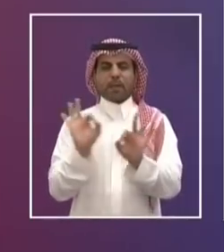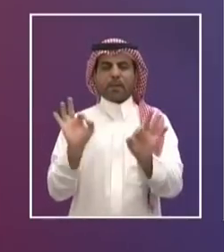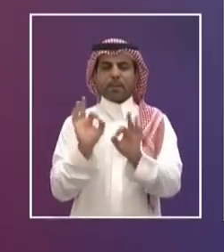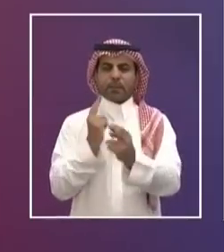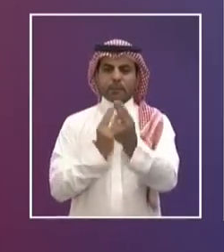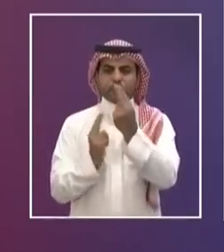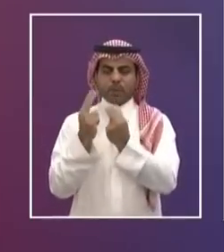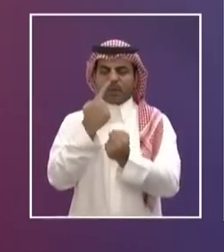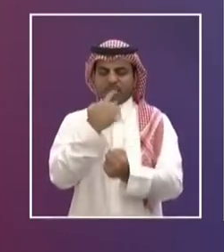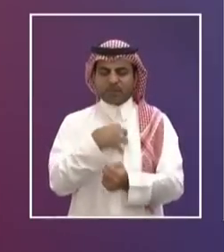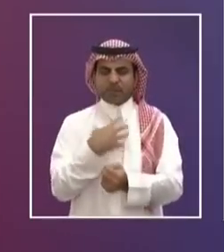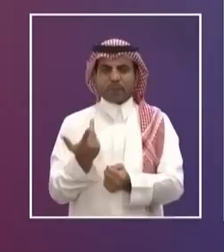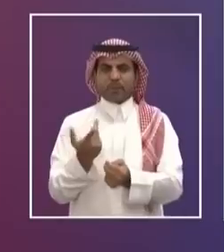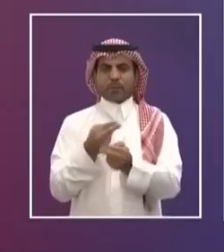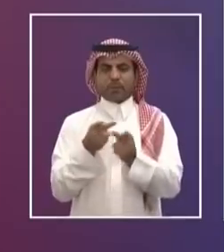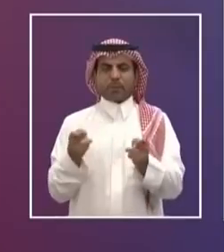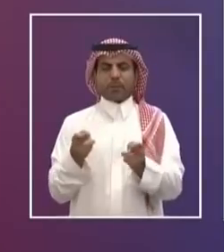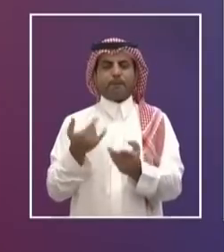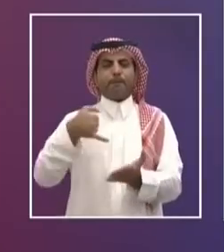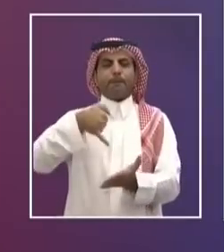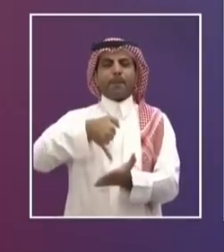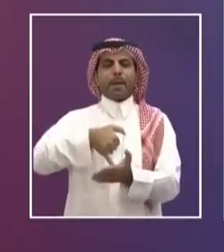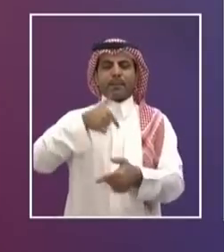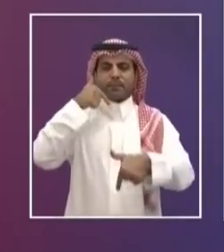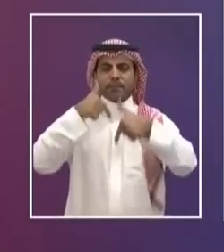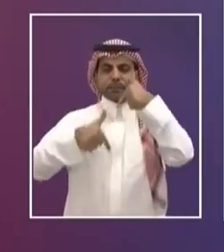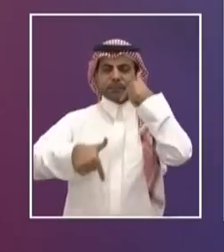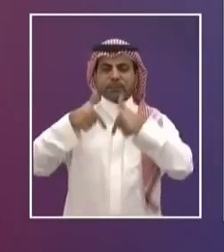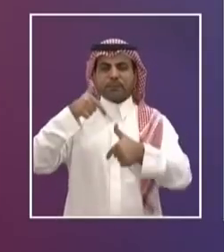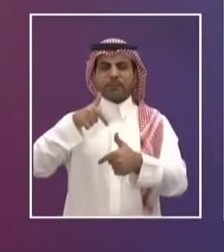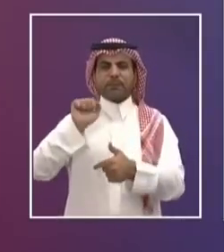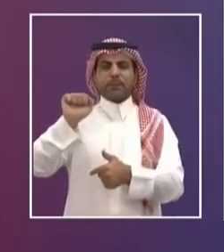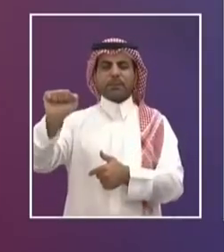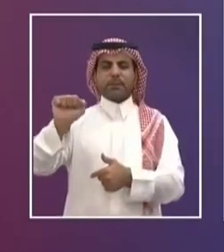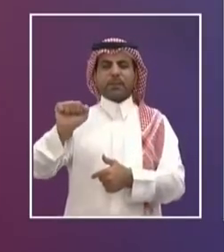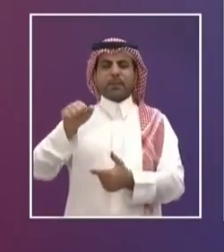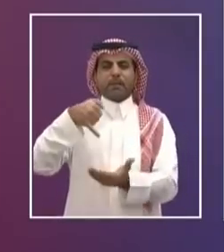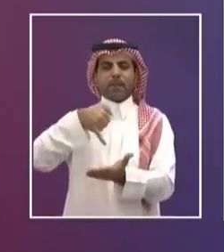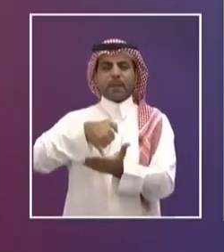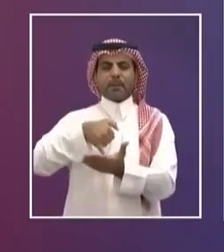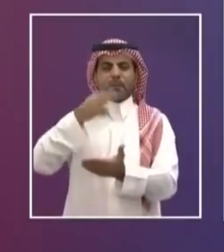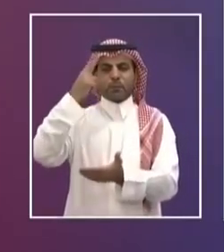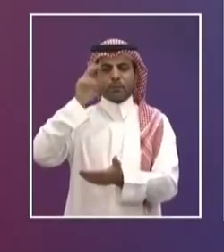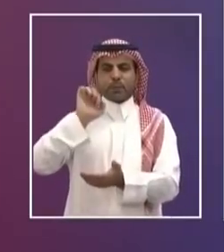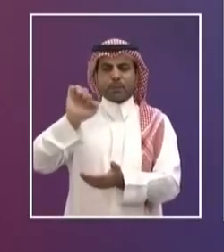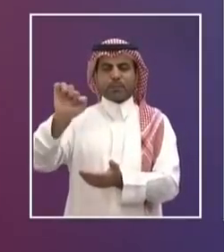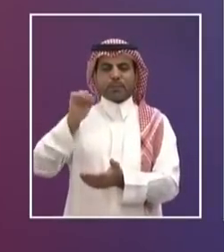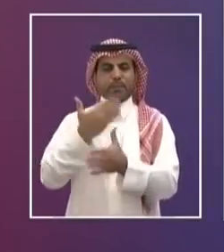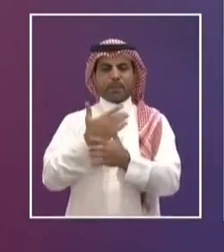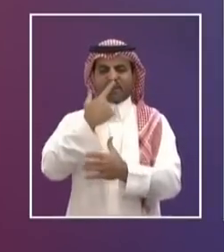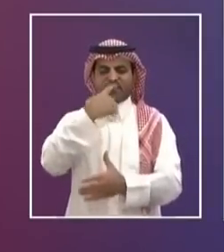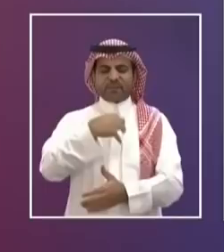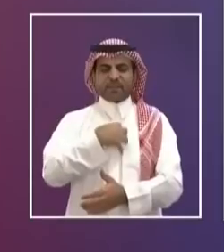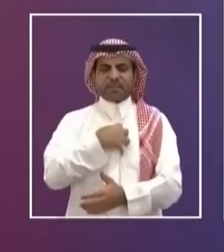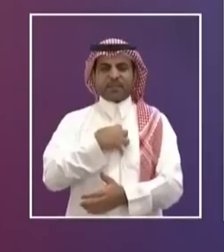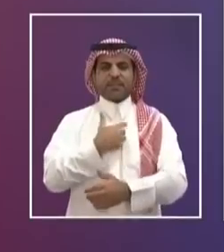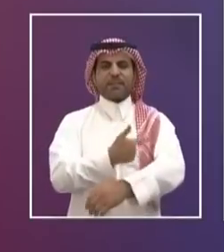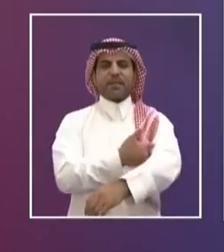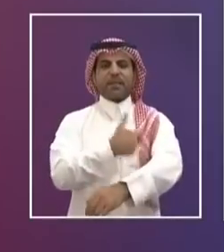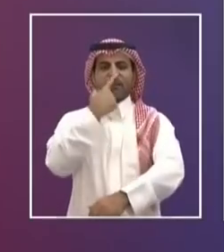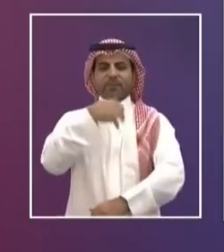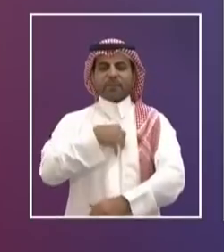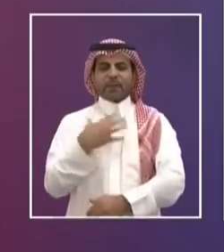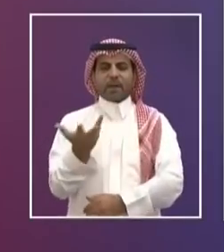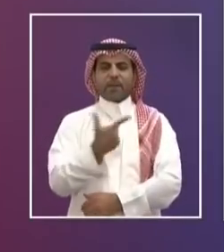الاستشارات النفسية، ومنها مركز اتصال الاستشارات النفسية التابع للمركز الوطني لتعزيز الصحة النفسية،